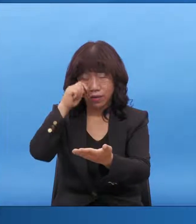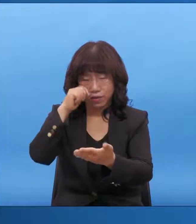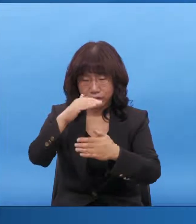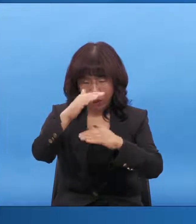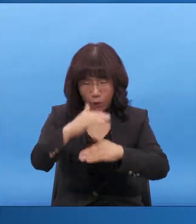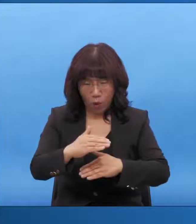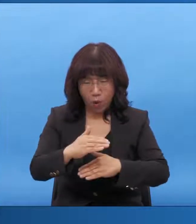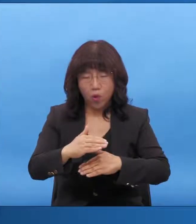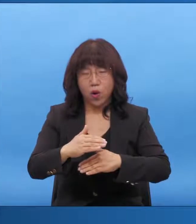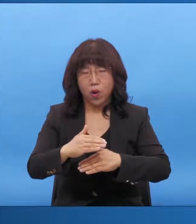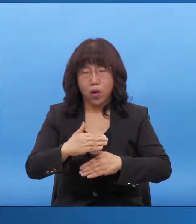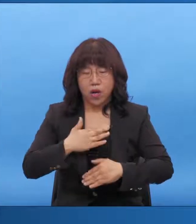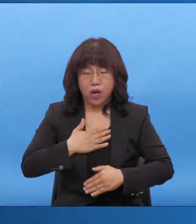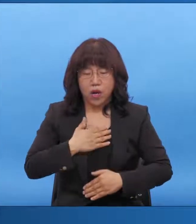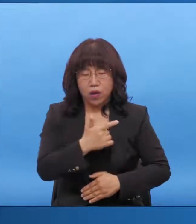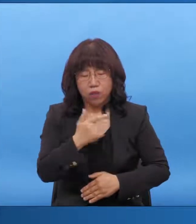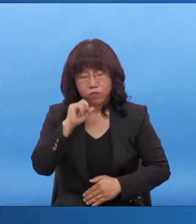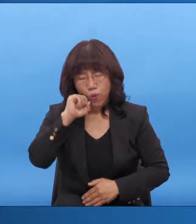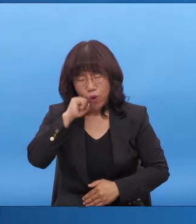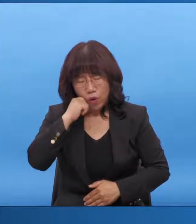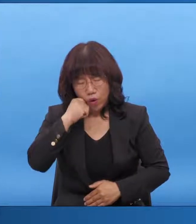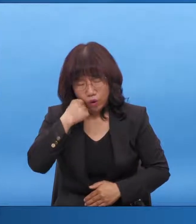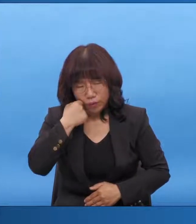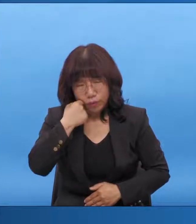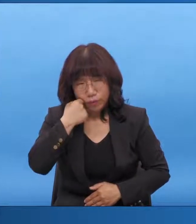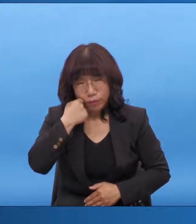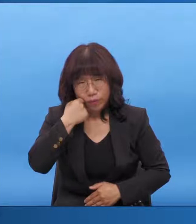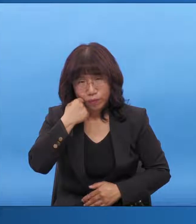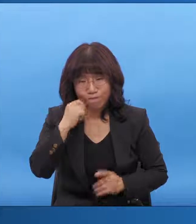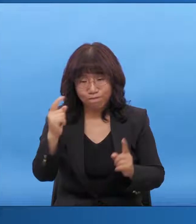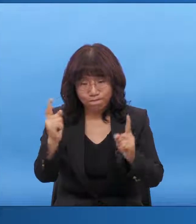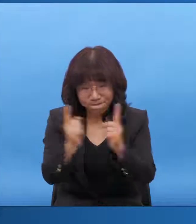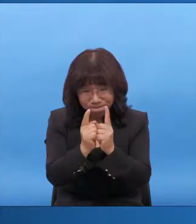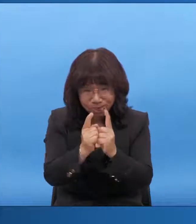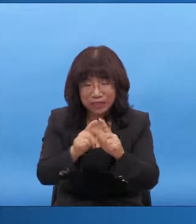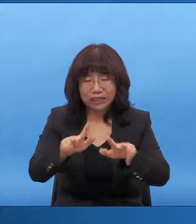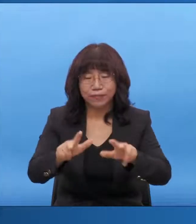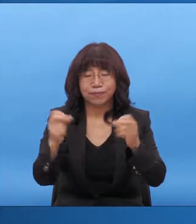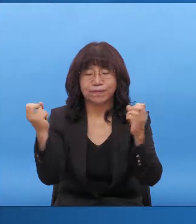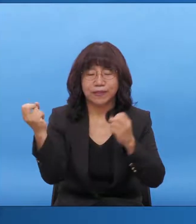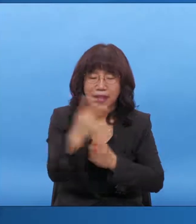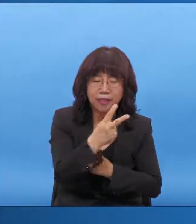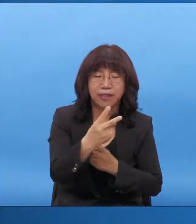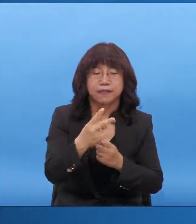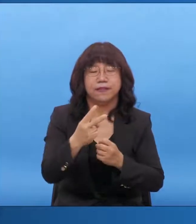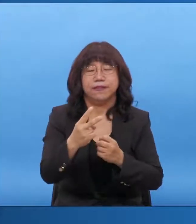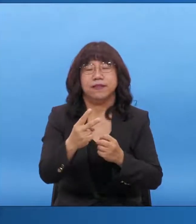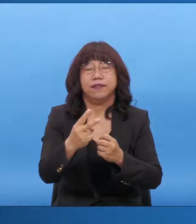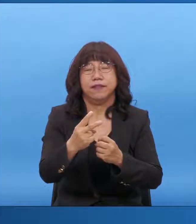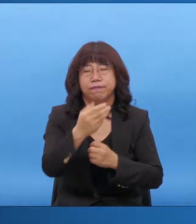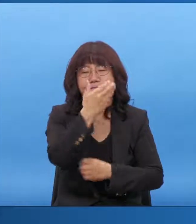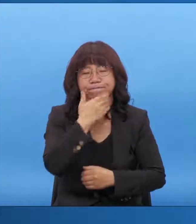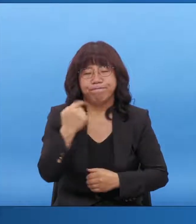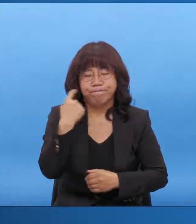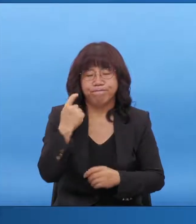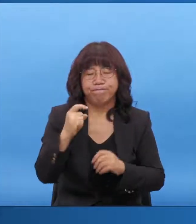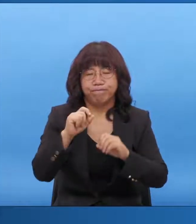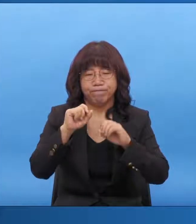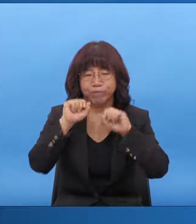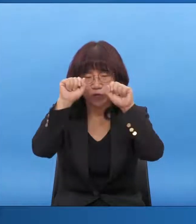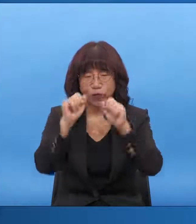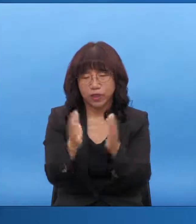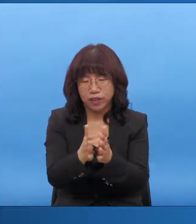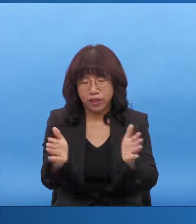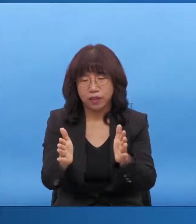당하다가 다시 말씀을 운동을 시작했다고 그렇게. And he was in such difficulties that that remnant decided that he's going to start again with the gospel, with the